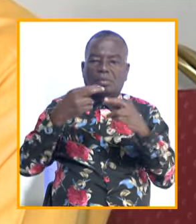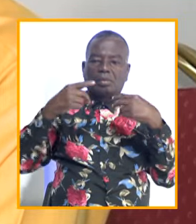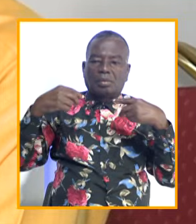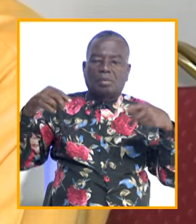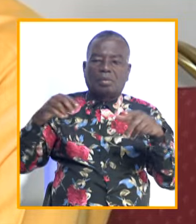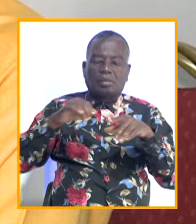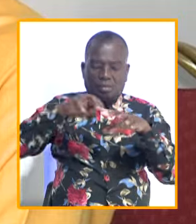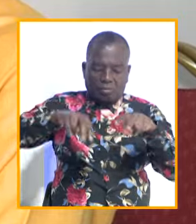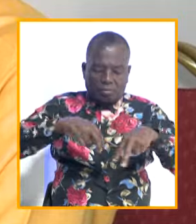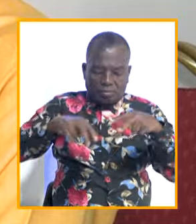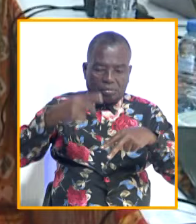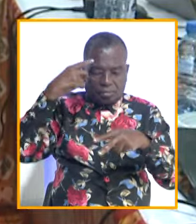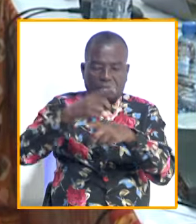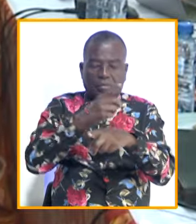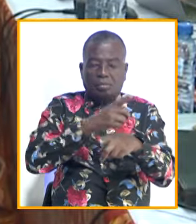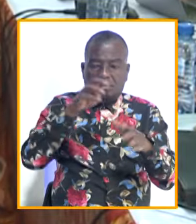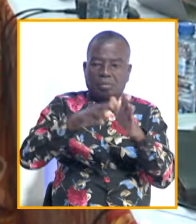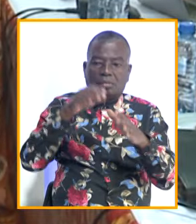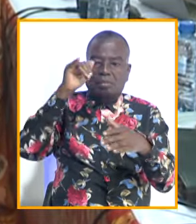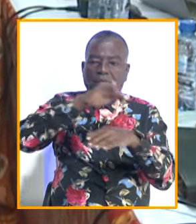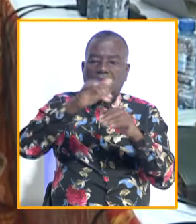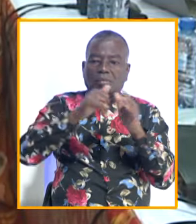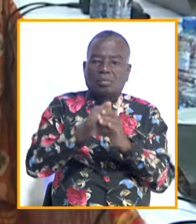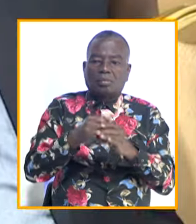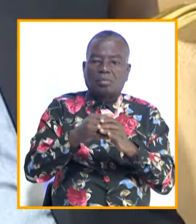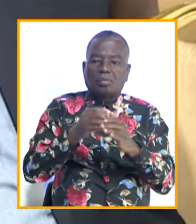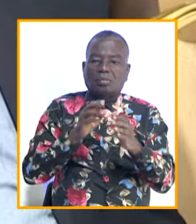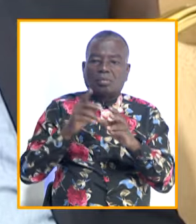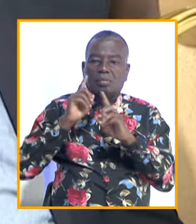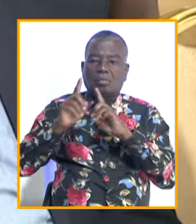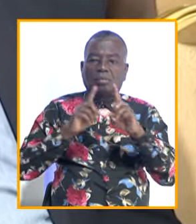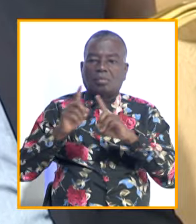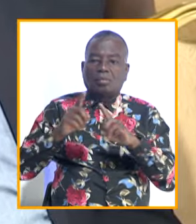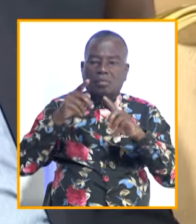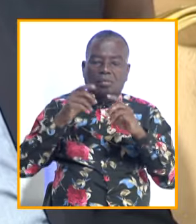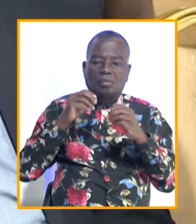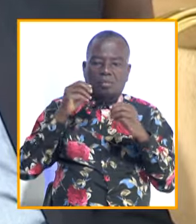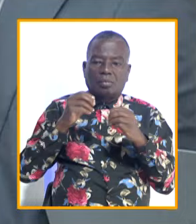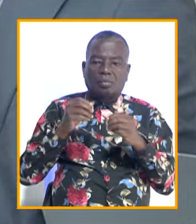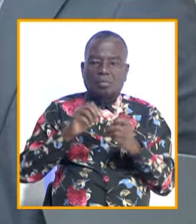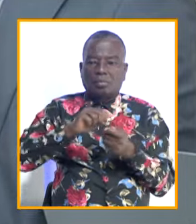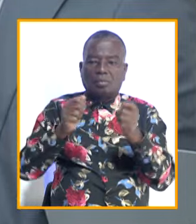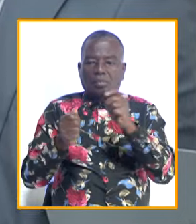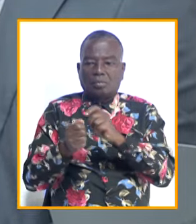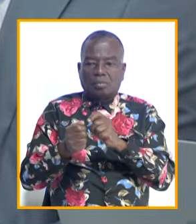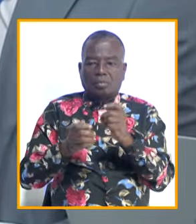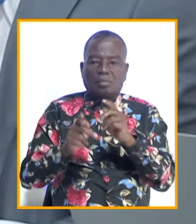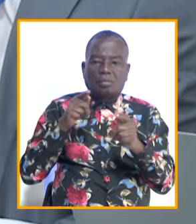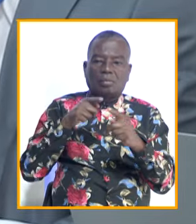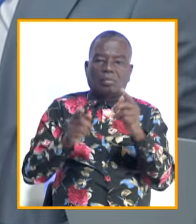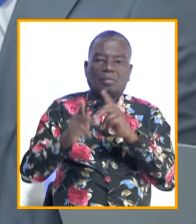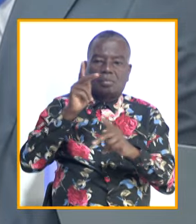d'instituts de recherche pour le développement, ces échanges visent à améliorer les résultats en matière de soins de santé primaire chez les